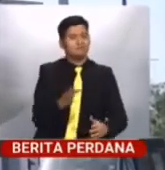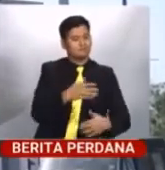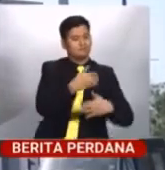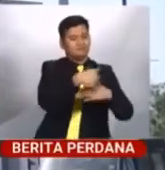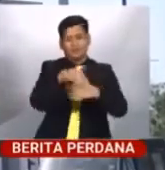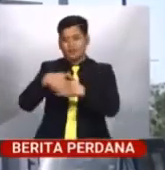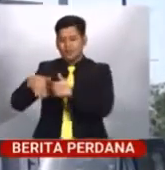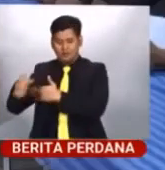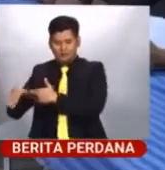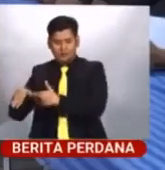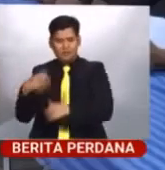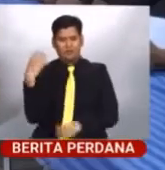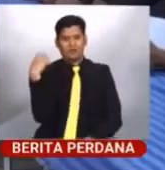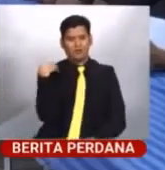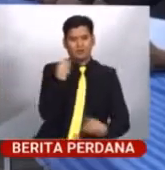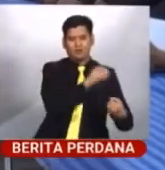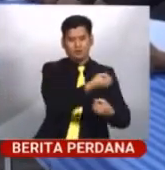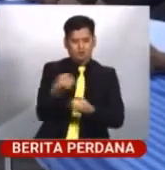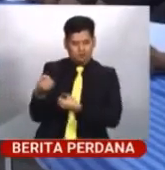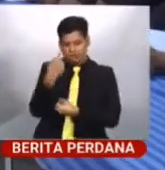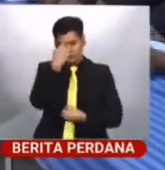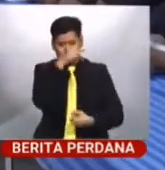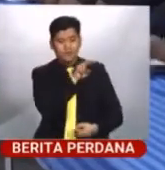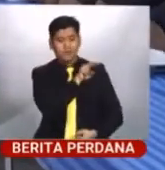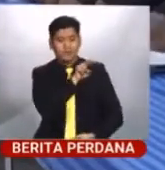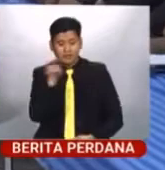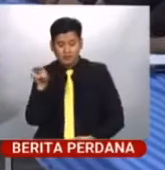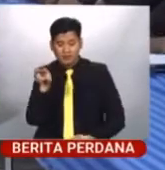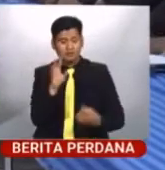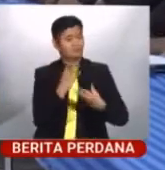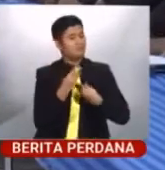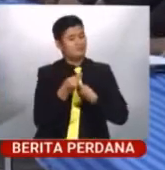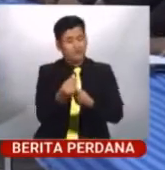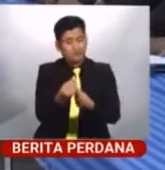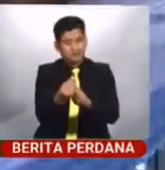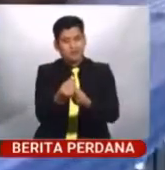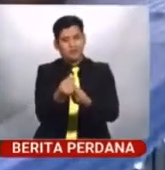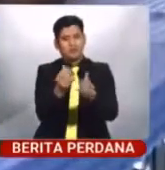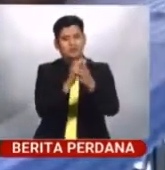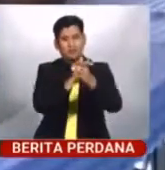terlibat bagi memastikan kelancaran semasa perlawanan Liga Super berlangsung.